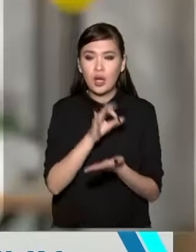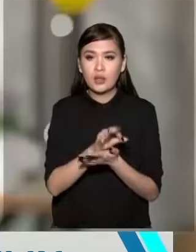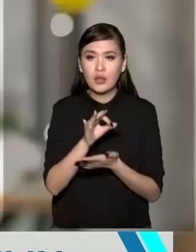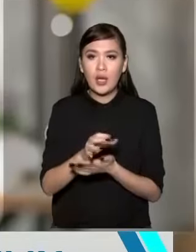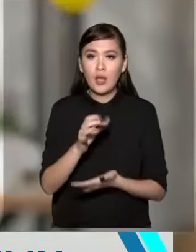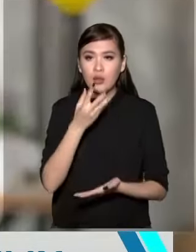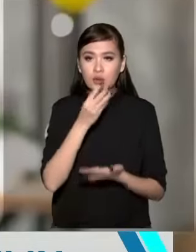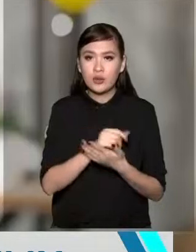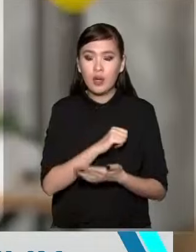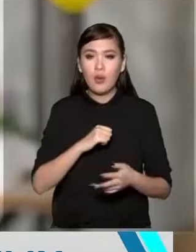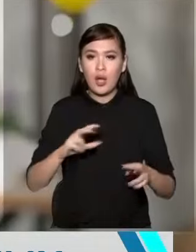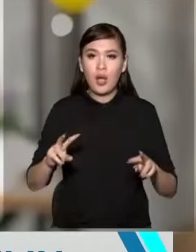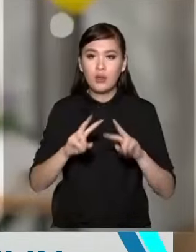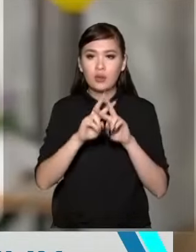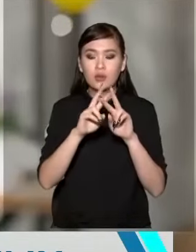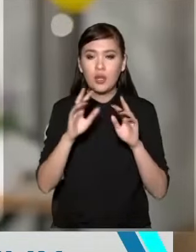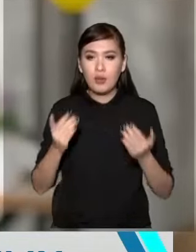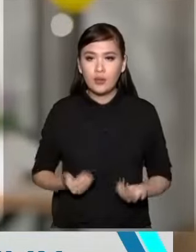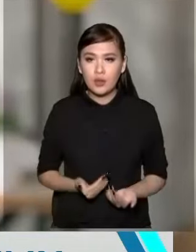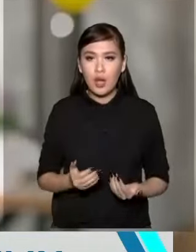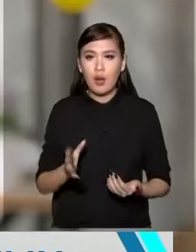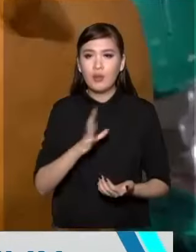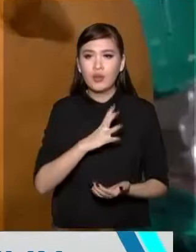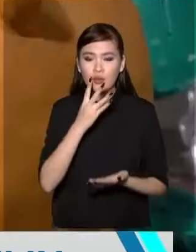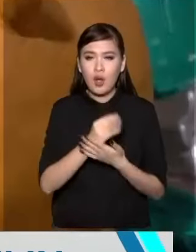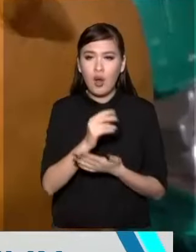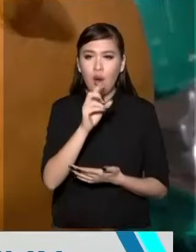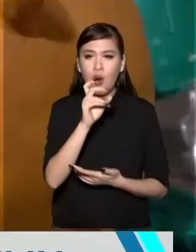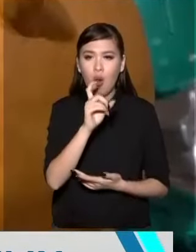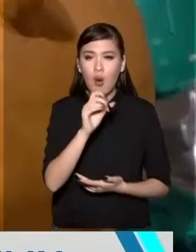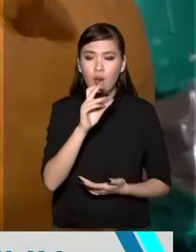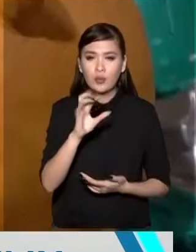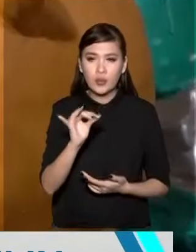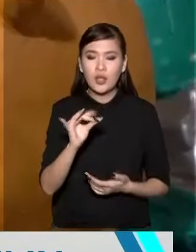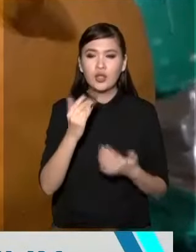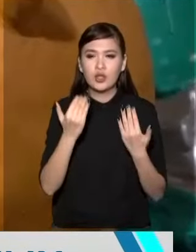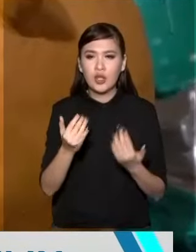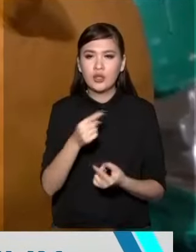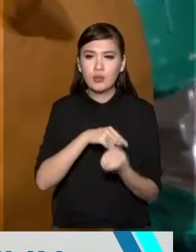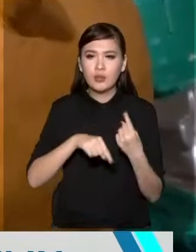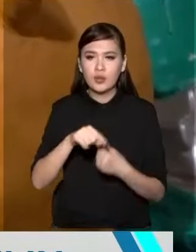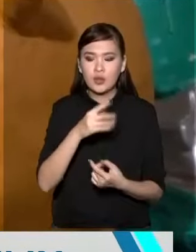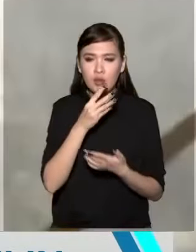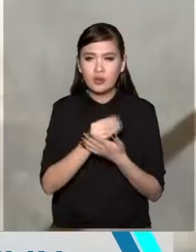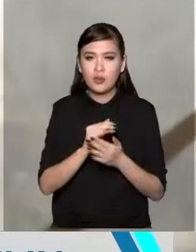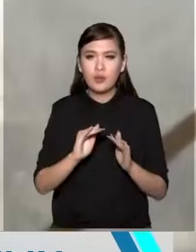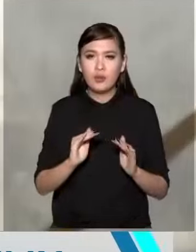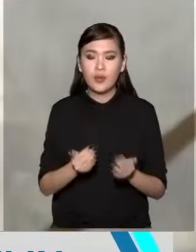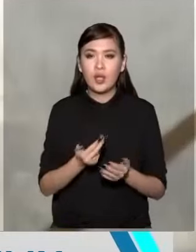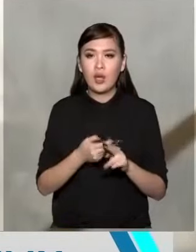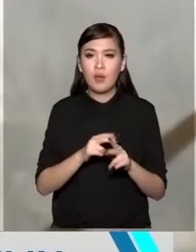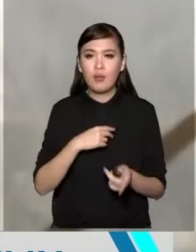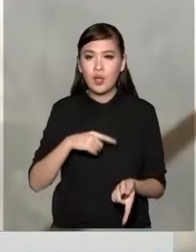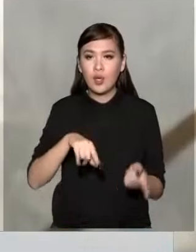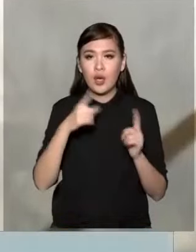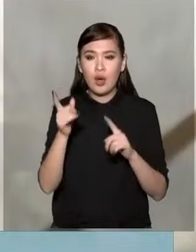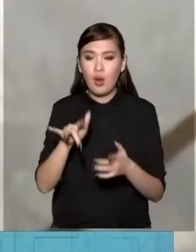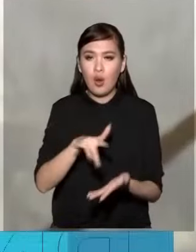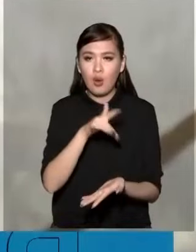Астаны. Глиняное ремесло было для нее хобби, теперь стало профессией и делом всей жизни. Переехала в город,